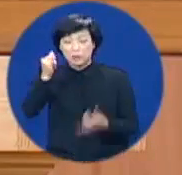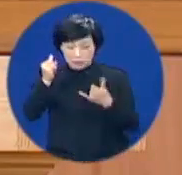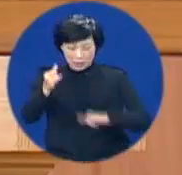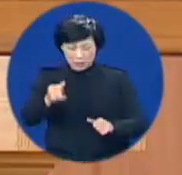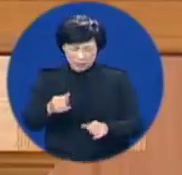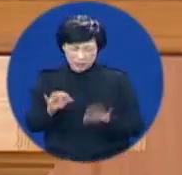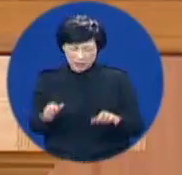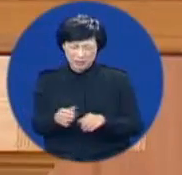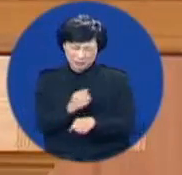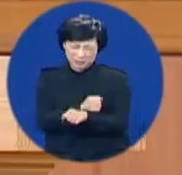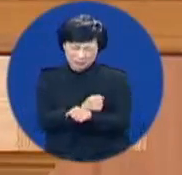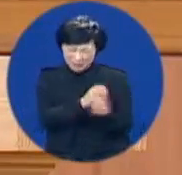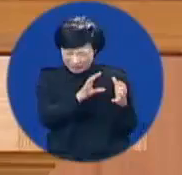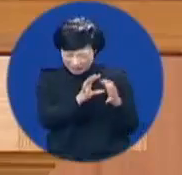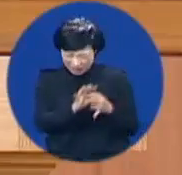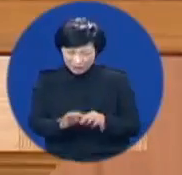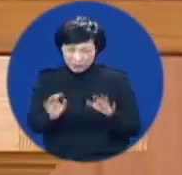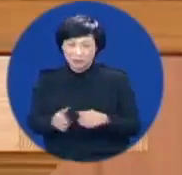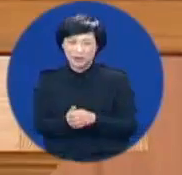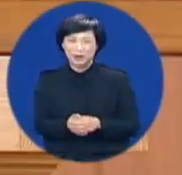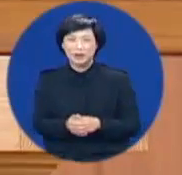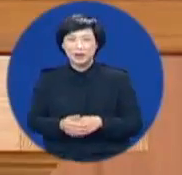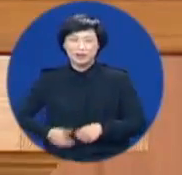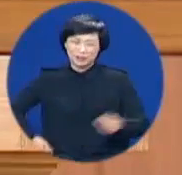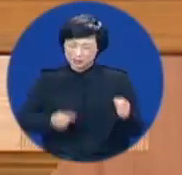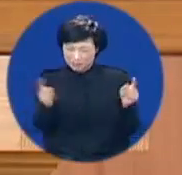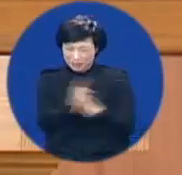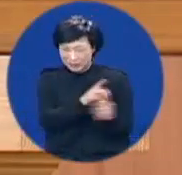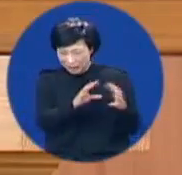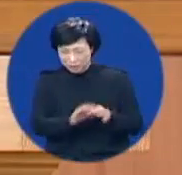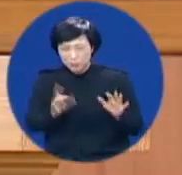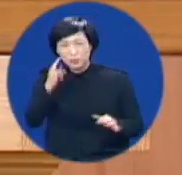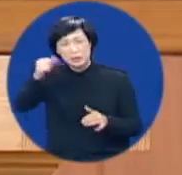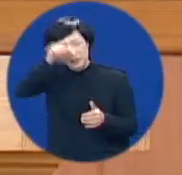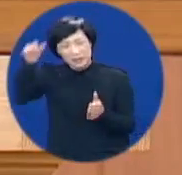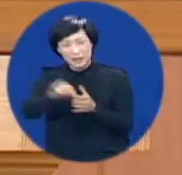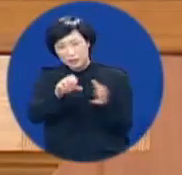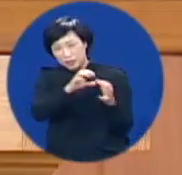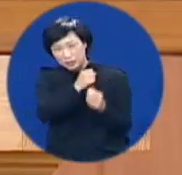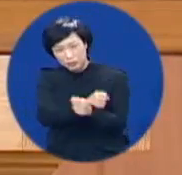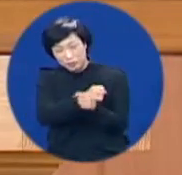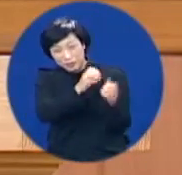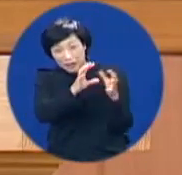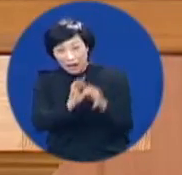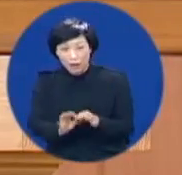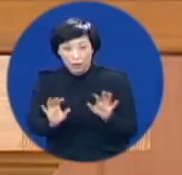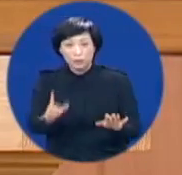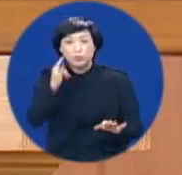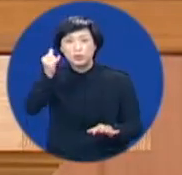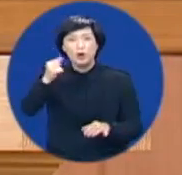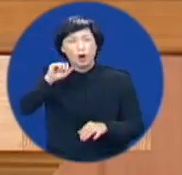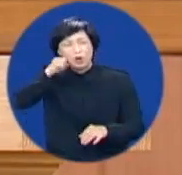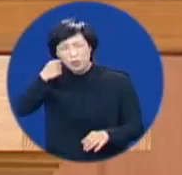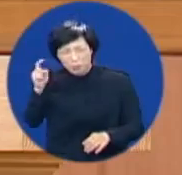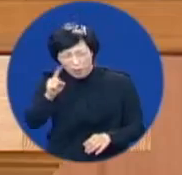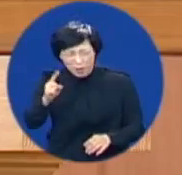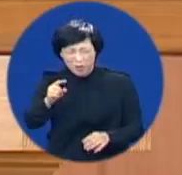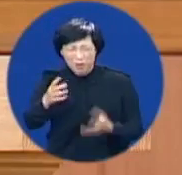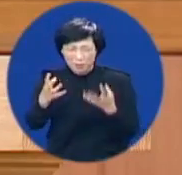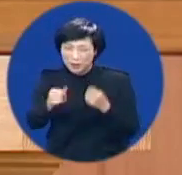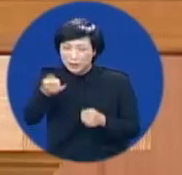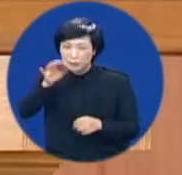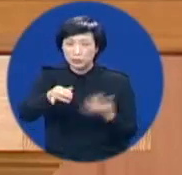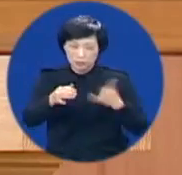진자리 마른 자리 가려누이며 자기 생애를 다 바쳐줘. 내가 어떤 고통과 어려움을 다 당해도 너 하나만